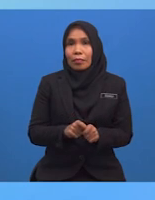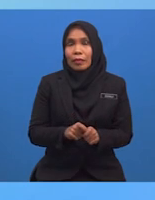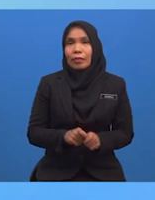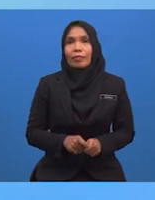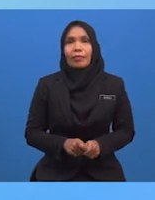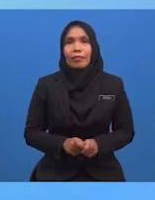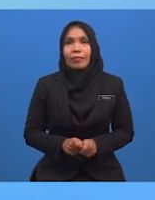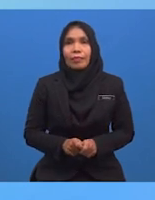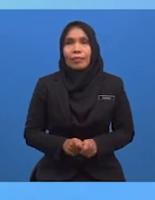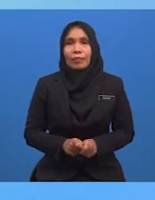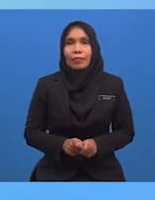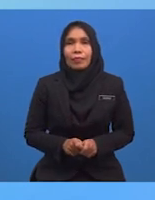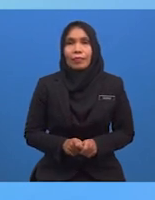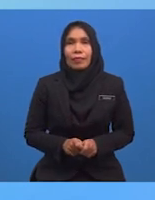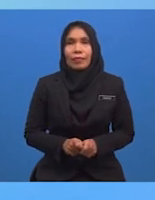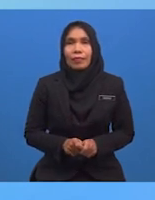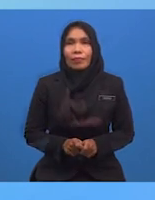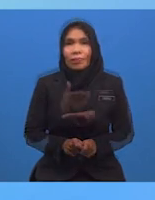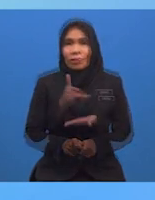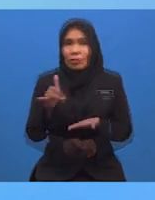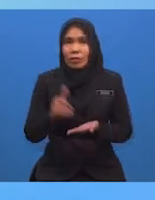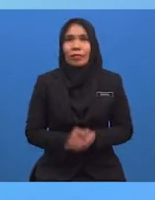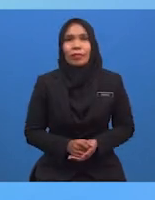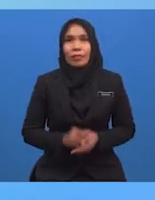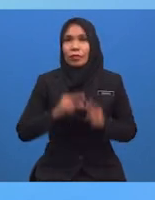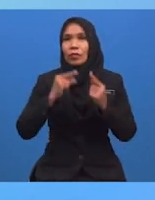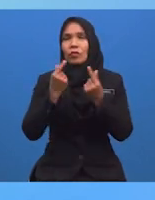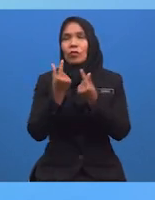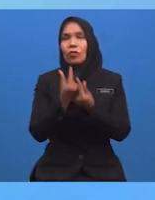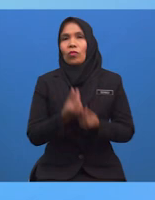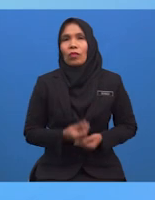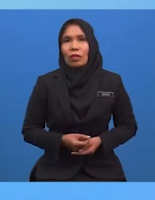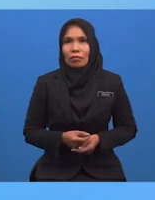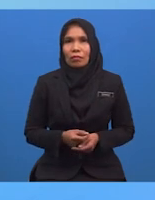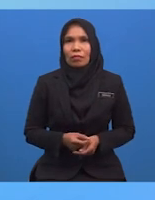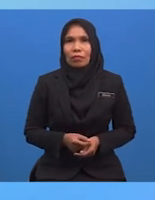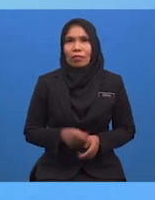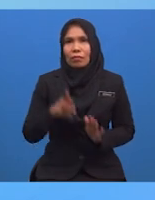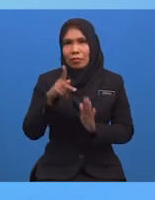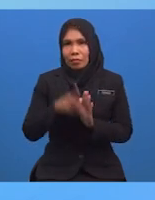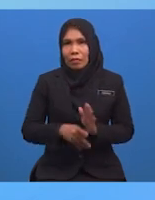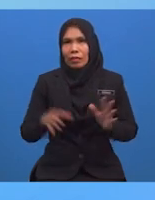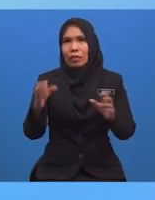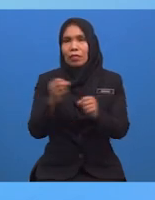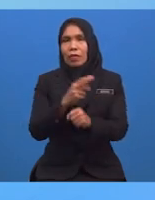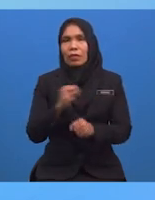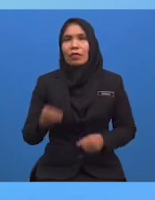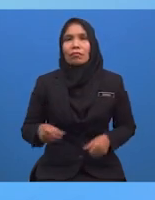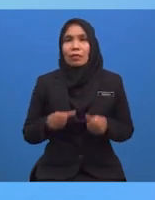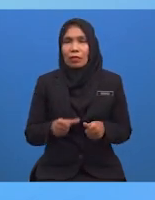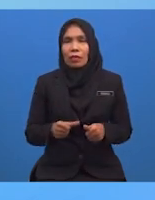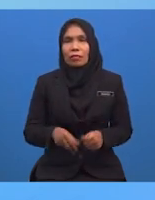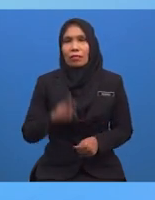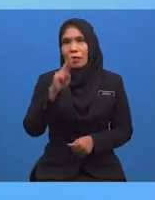semasa inflasi. Seterusnya, golongan berpendapatan tetap juga rugi kerana kenaikan harga